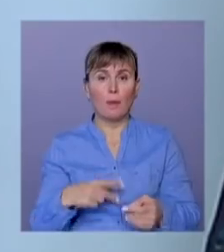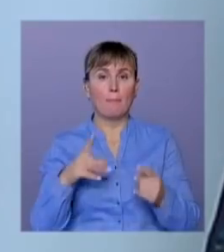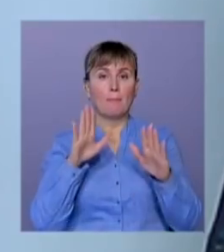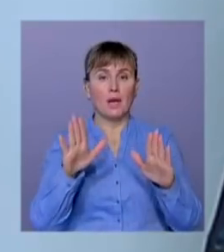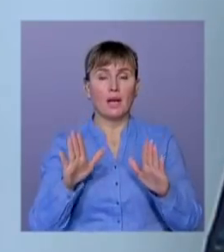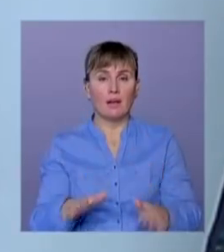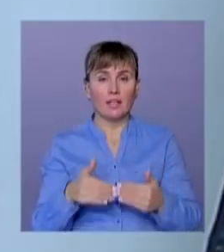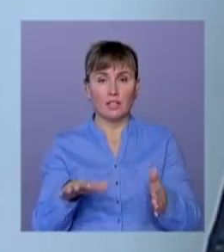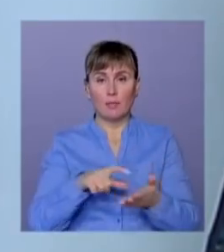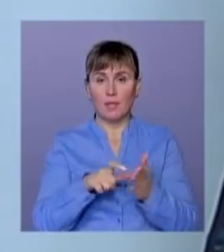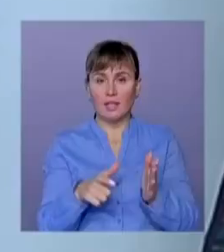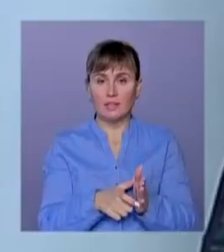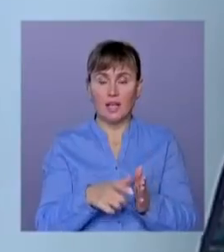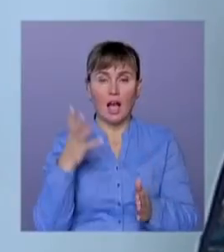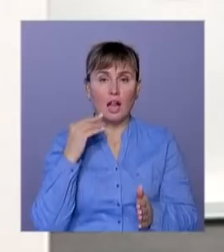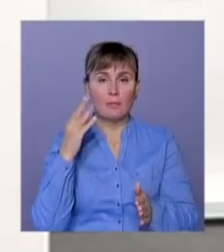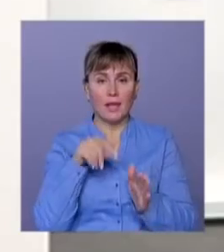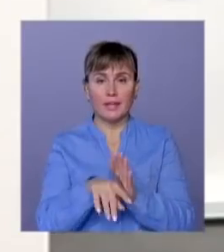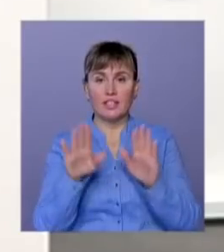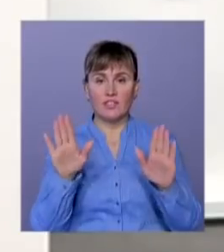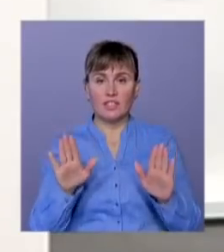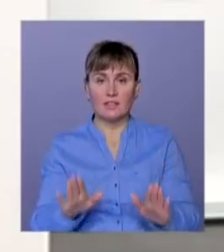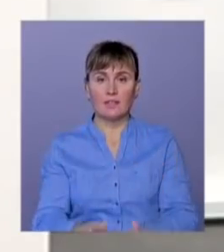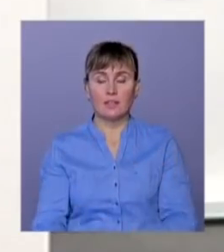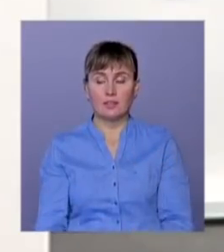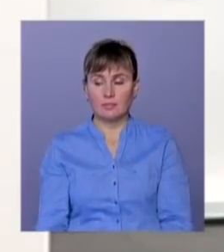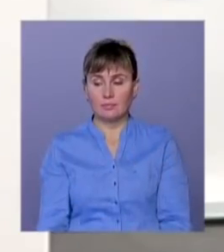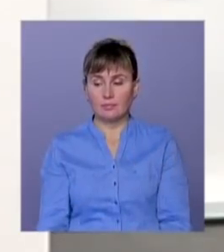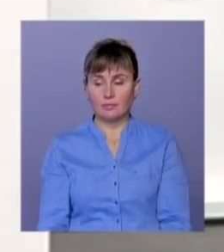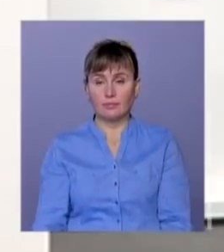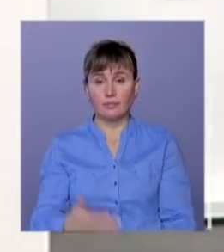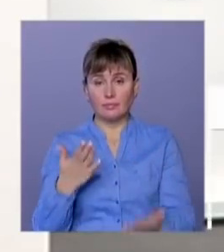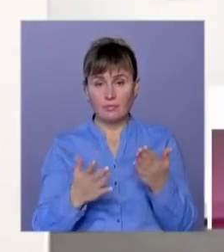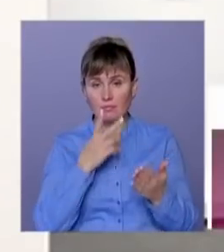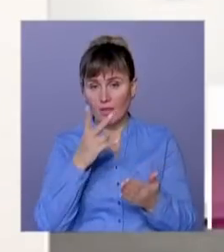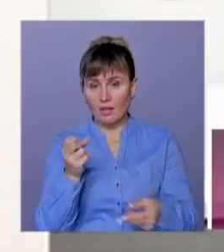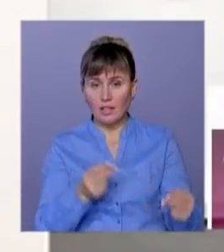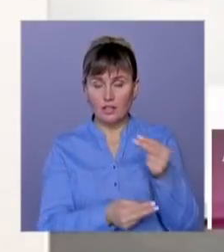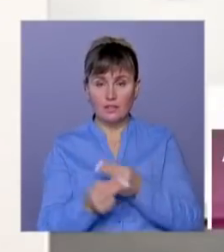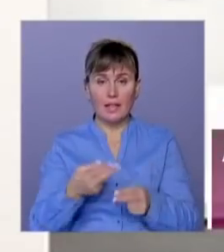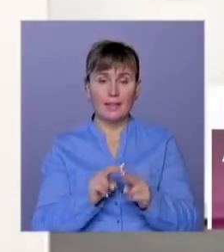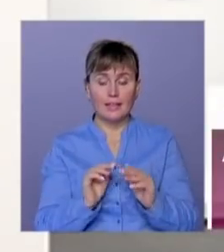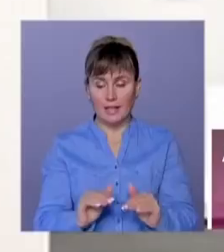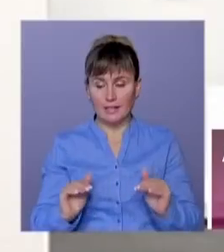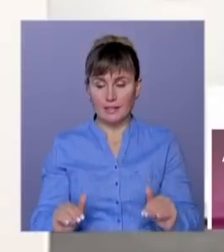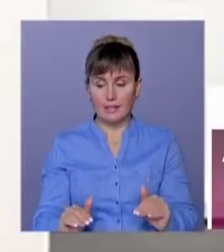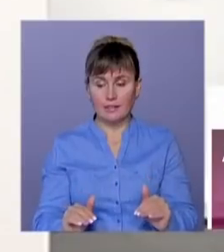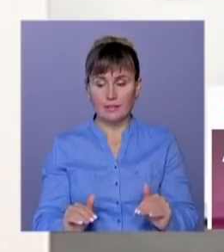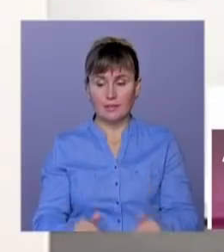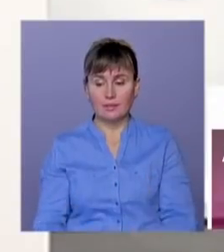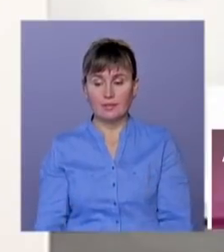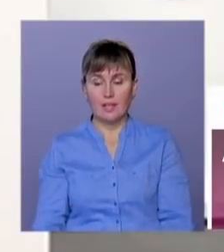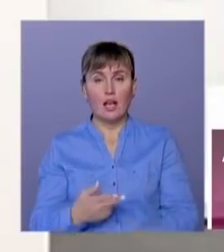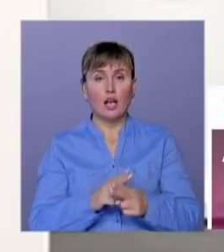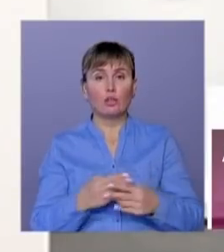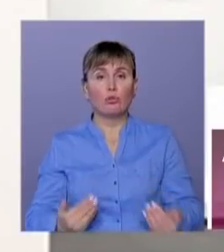открывшейся площадке галереи Алматы. Если смотреть на живопись, то это дети, которые